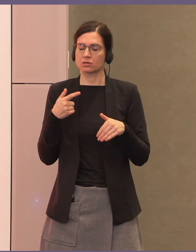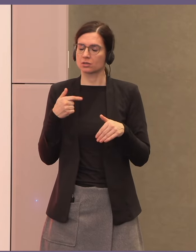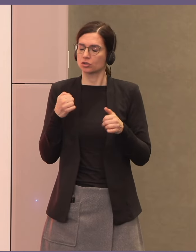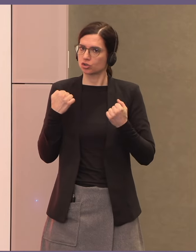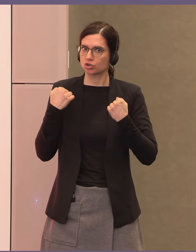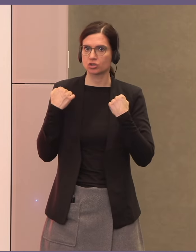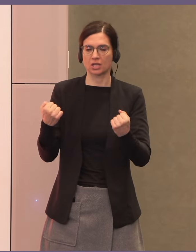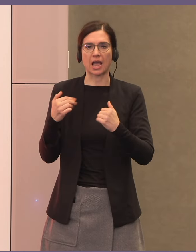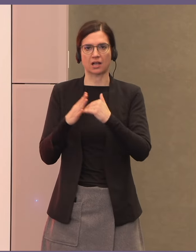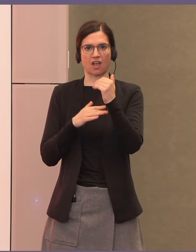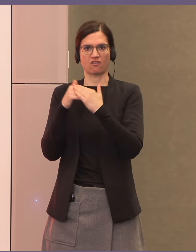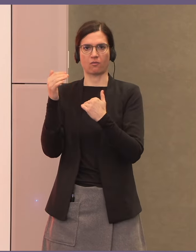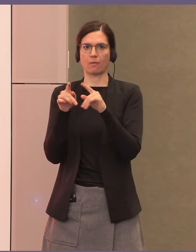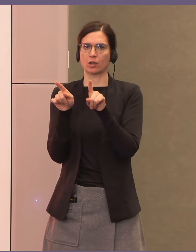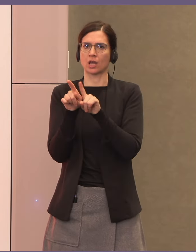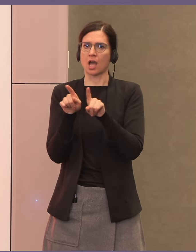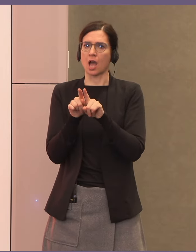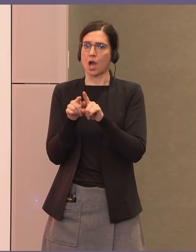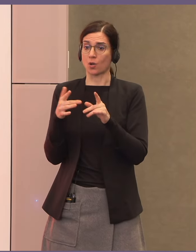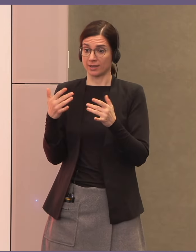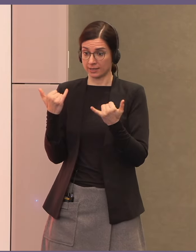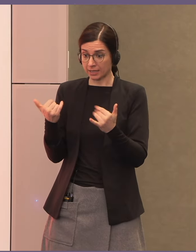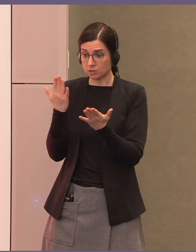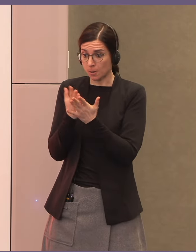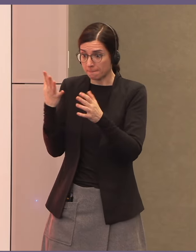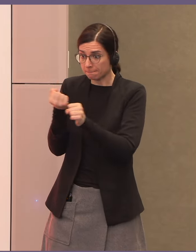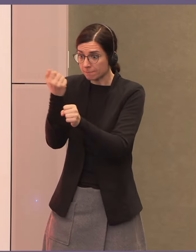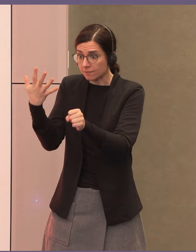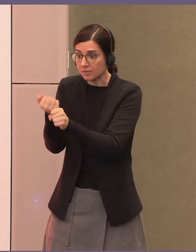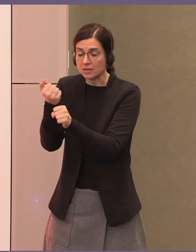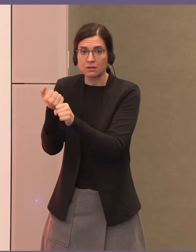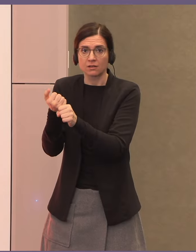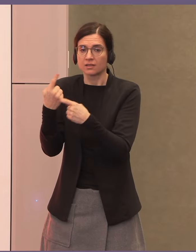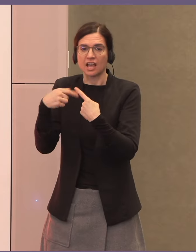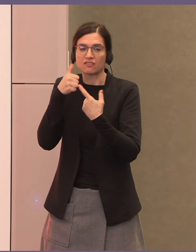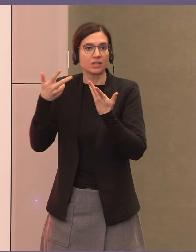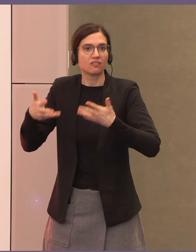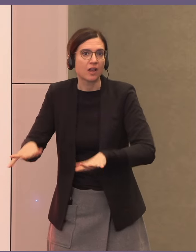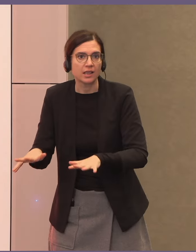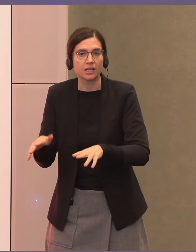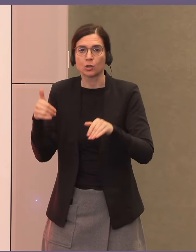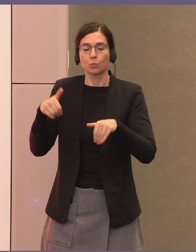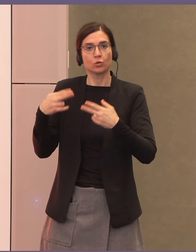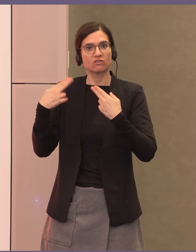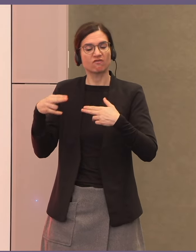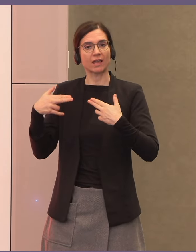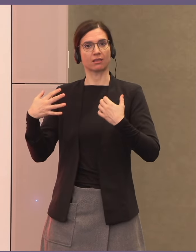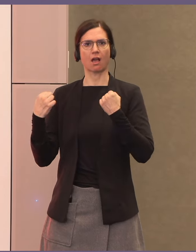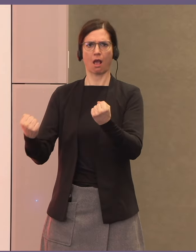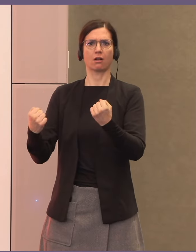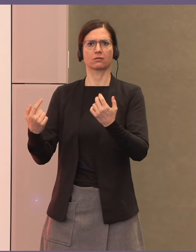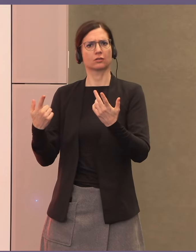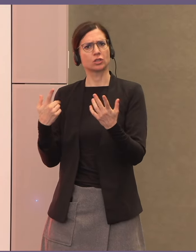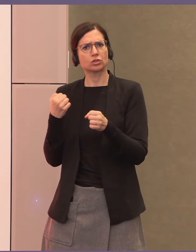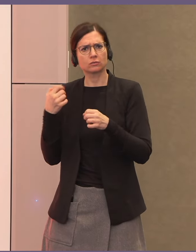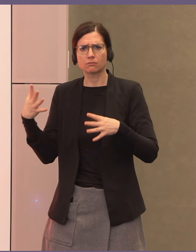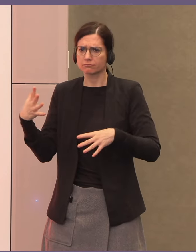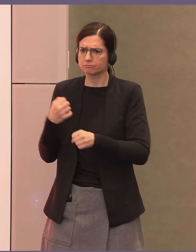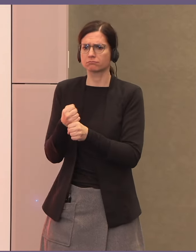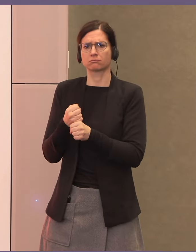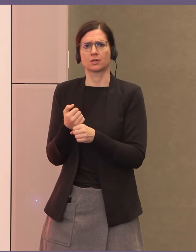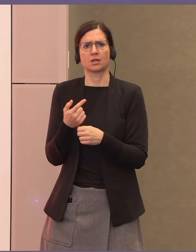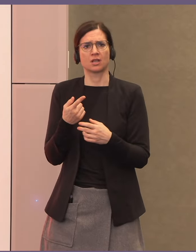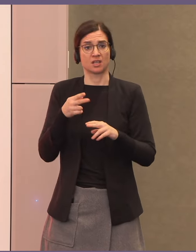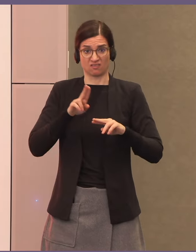sein in der Verteidigung dieser liberalen Demokratie. Und umso mehr müssen wir auch achtsam sein, wenn es